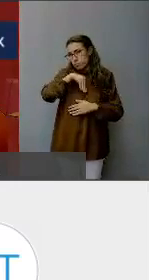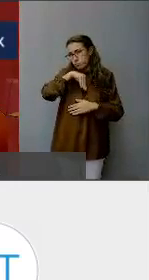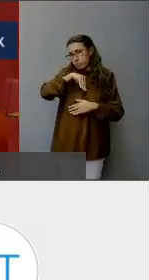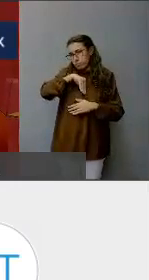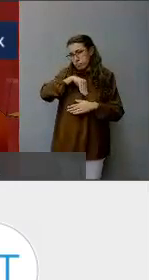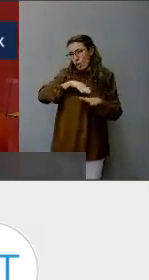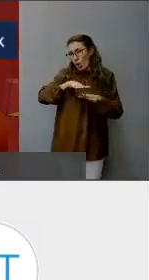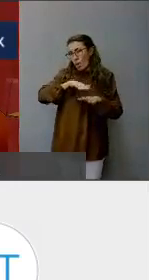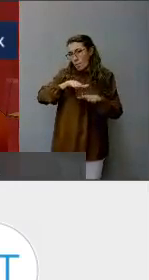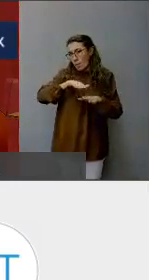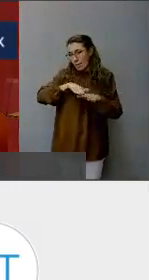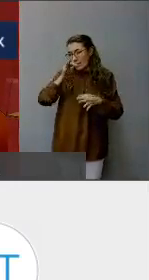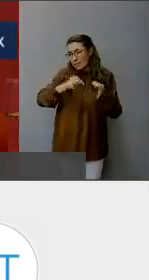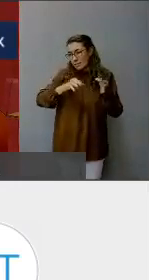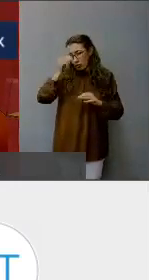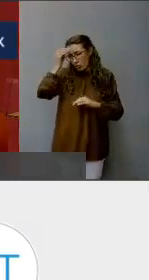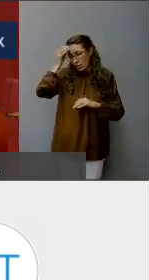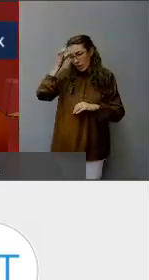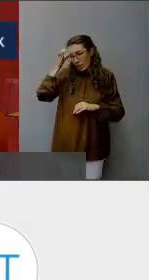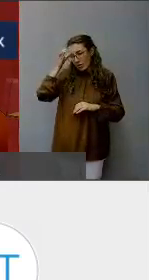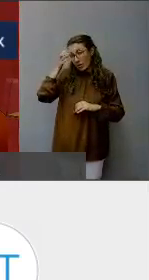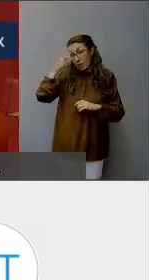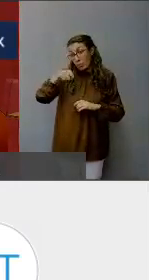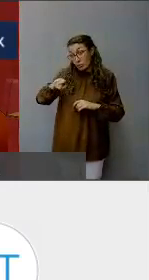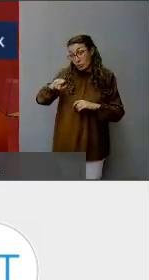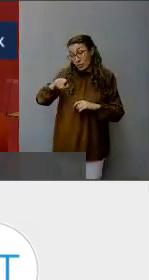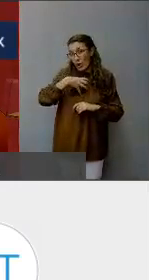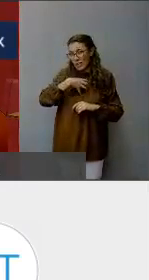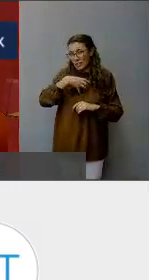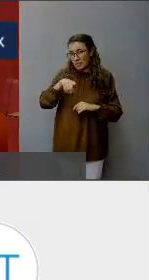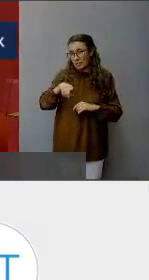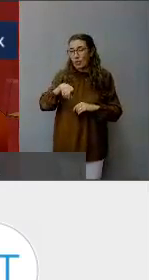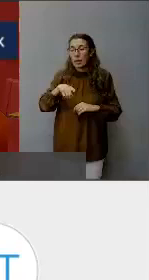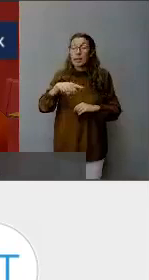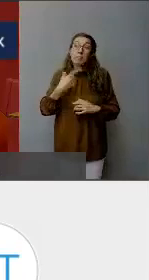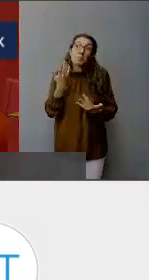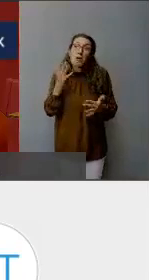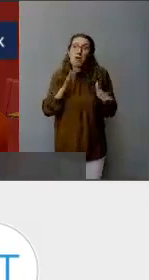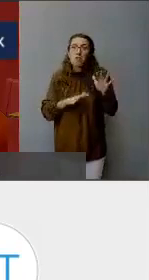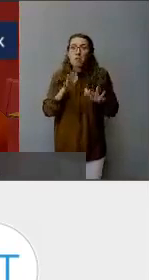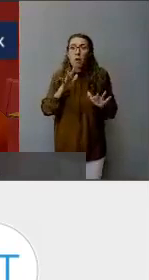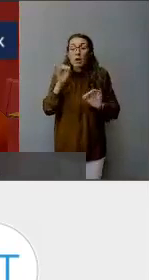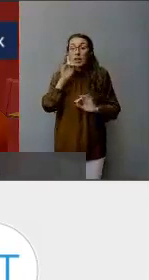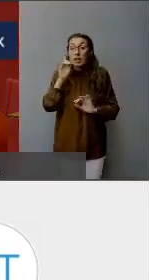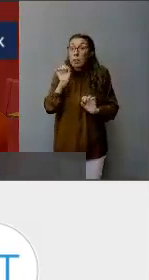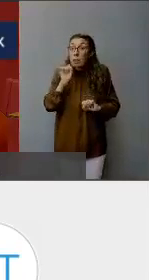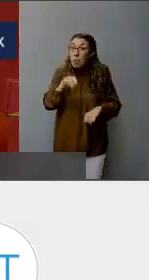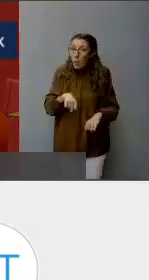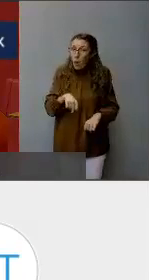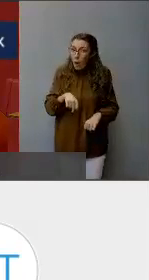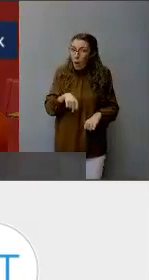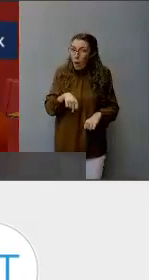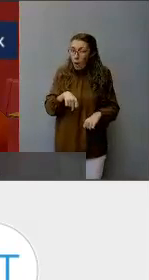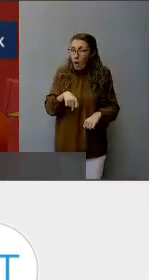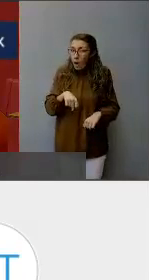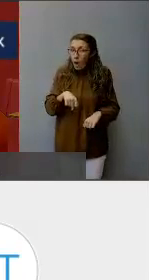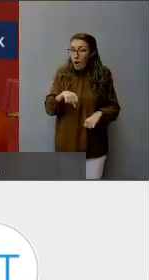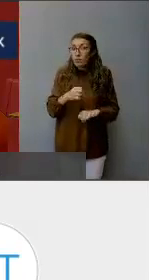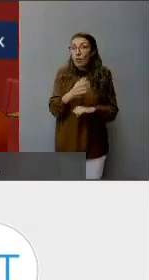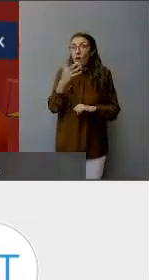collega campora che fa l'assessore sarebbe forse il caso se possibile di coinvolgere l'avvocatura e